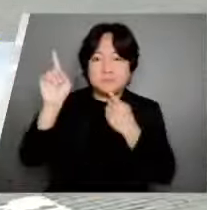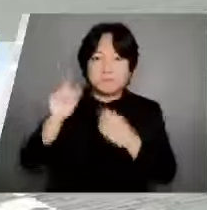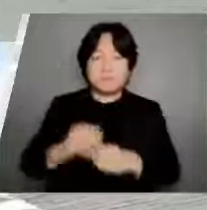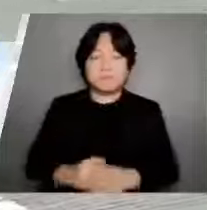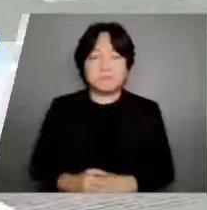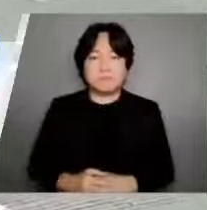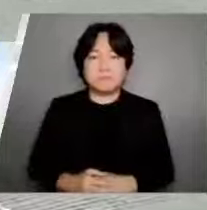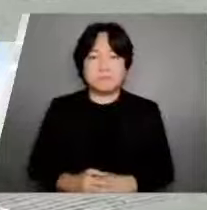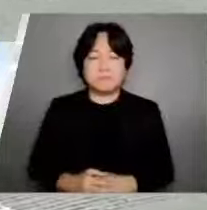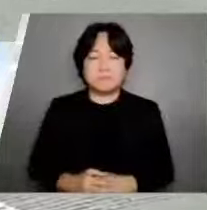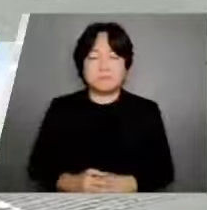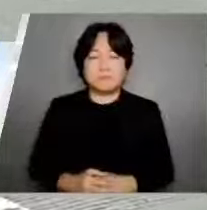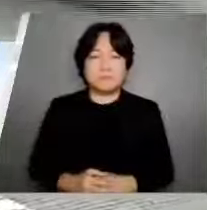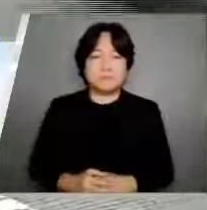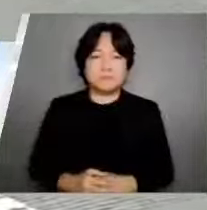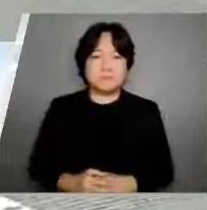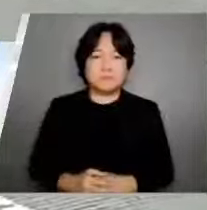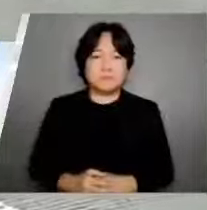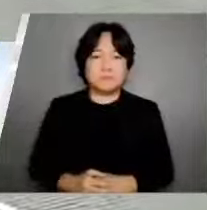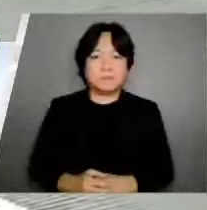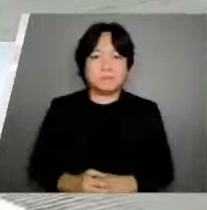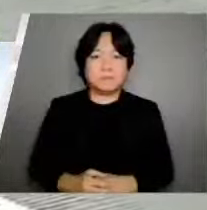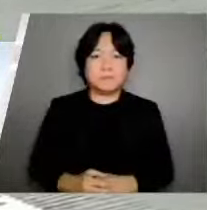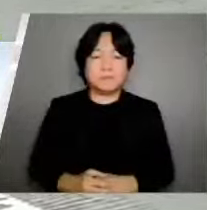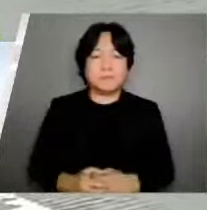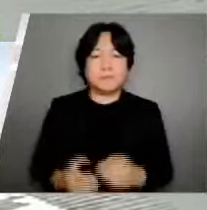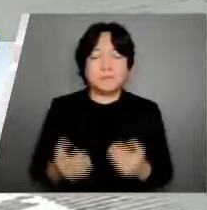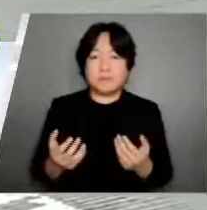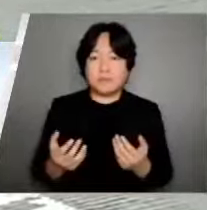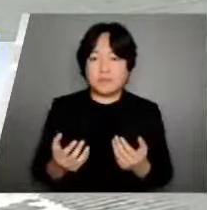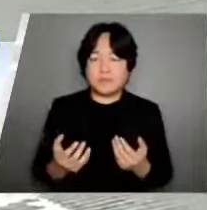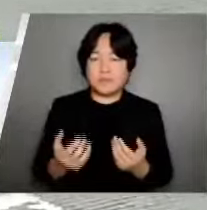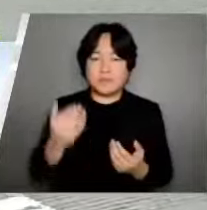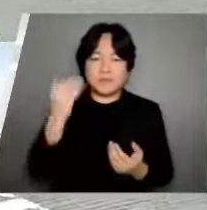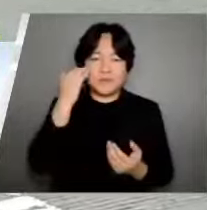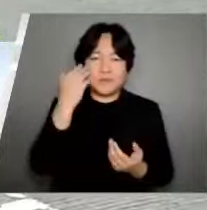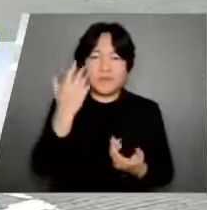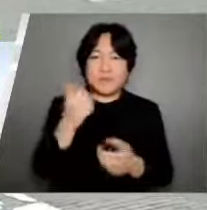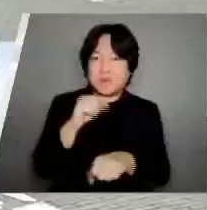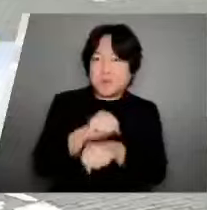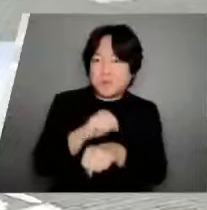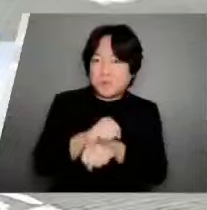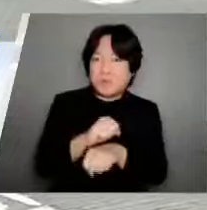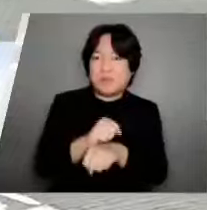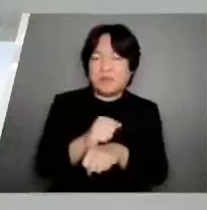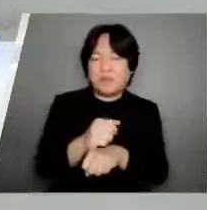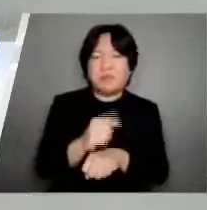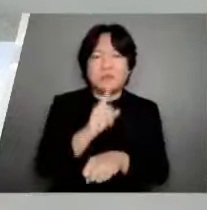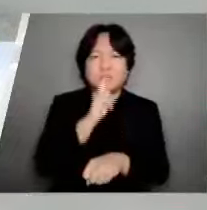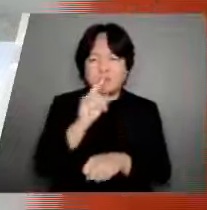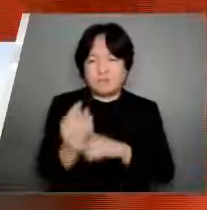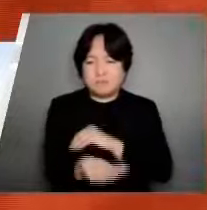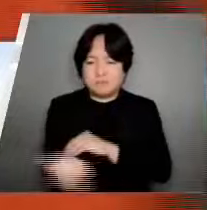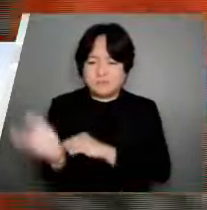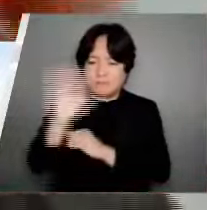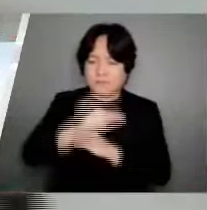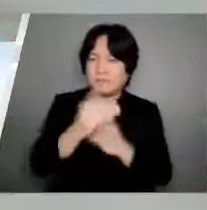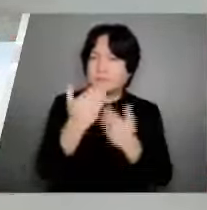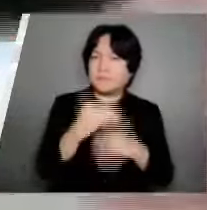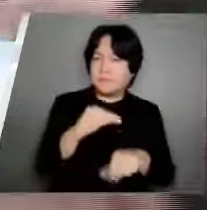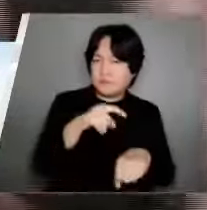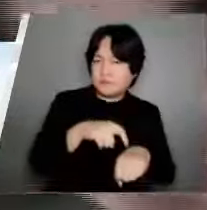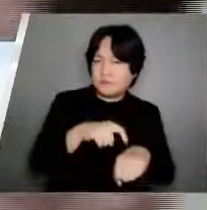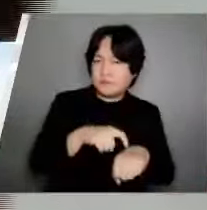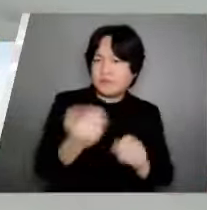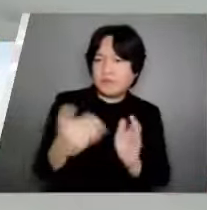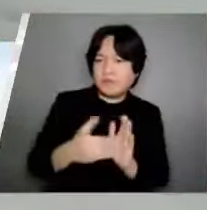Maswerte na raw kung hindi makatatanggap ng work-related inquiry si Anna Rose kahit tapos na ang work hours. Hindi raw kasi maiwasang may